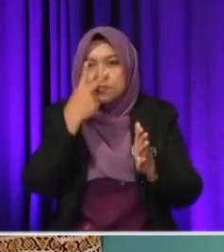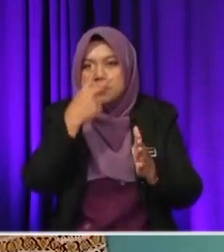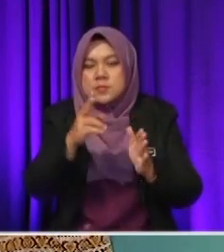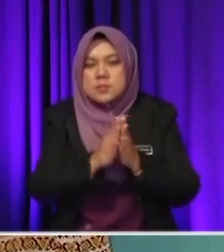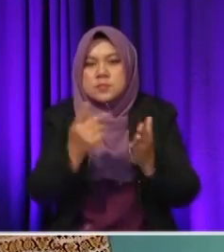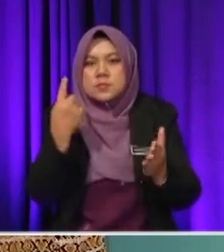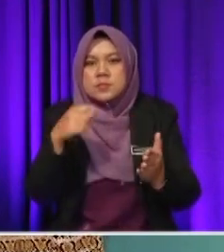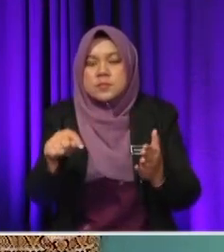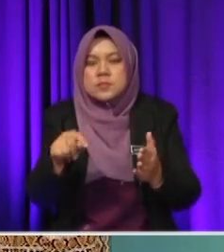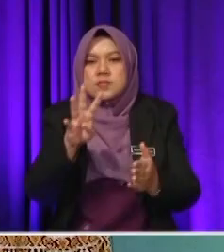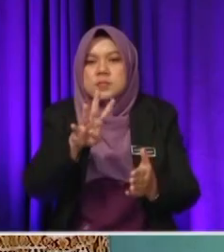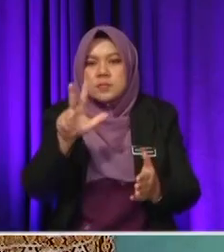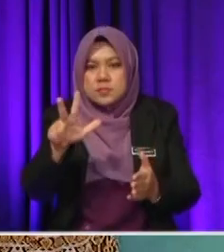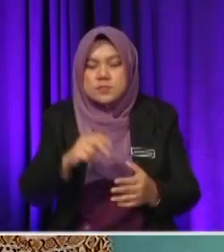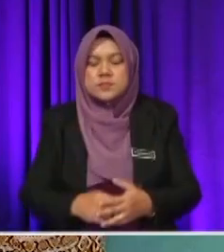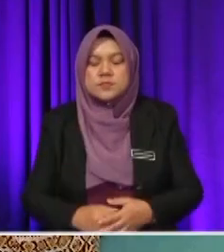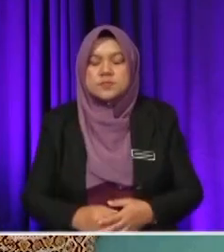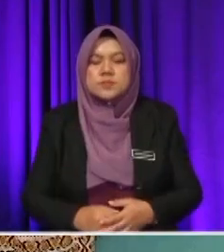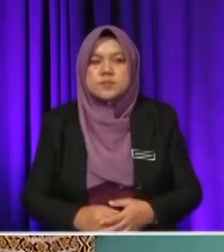buku surat 43 oke